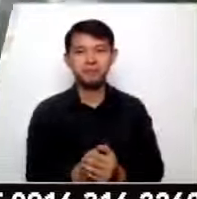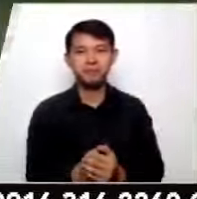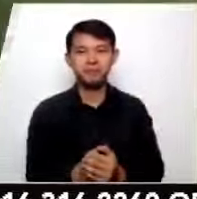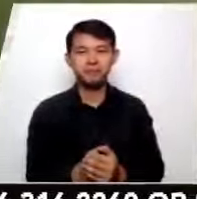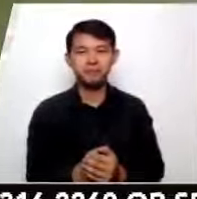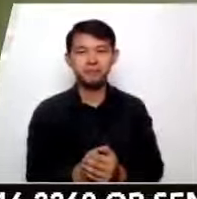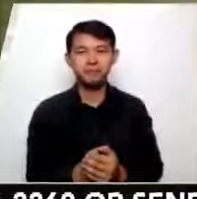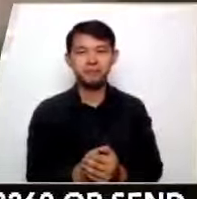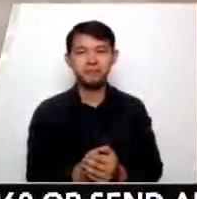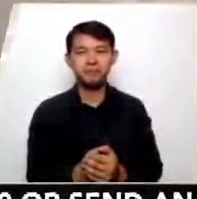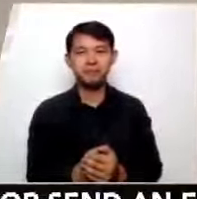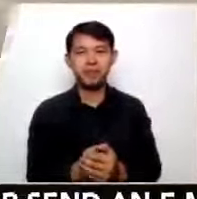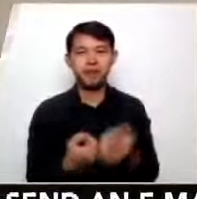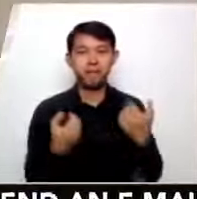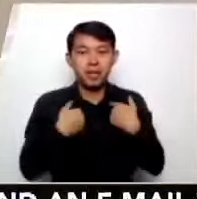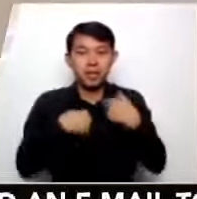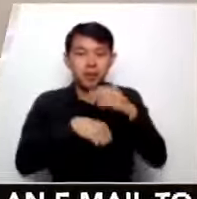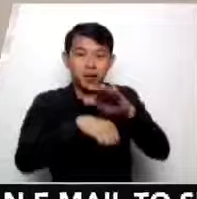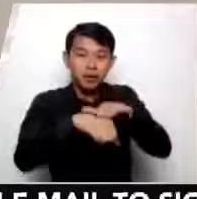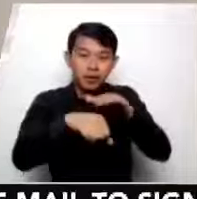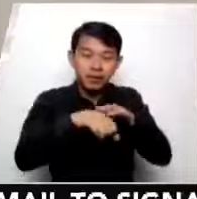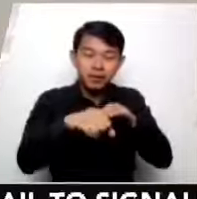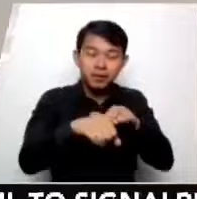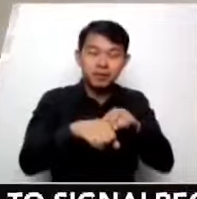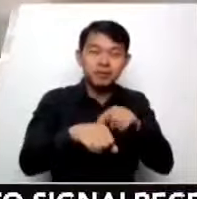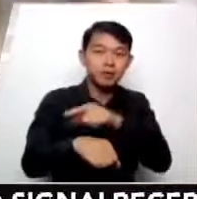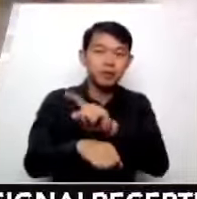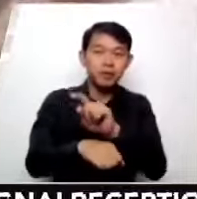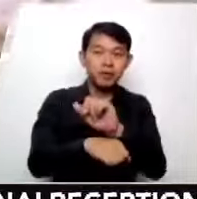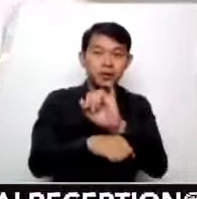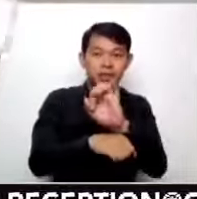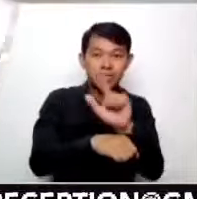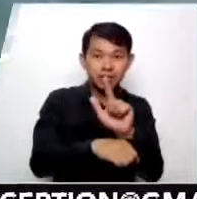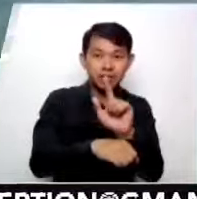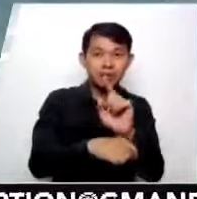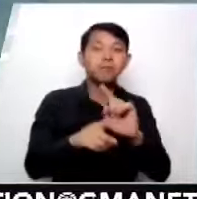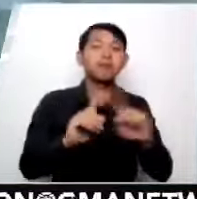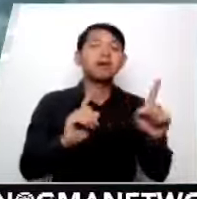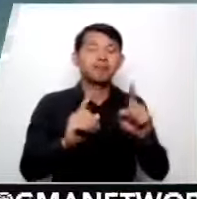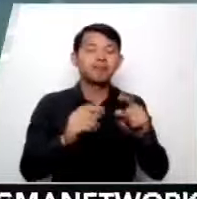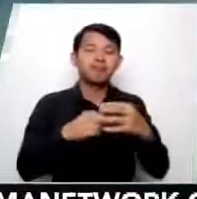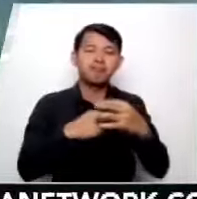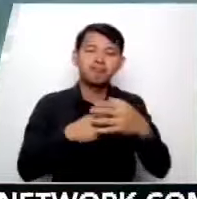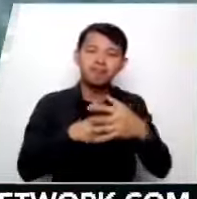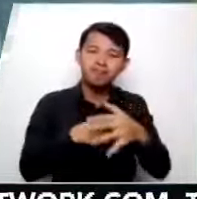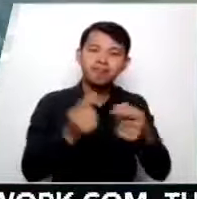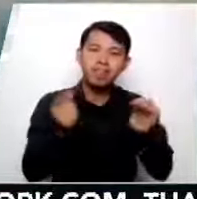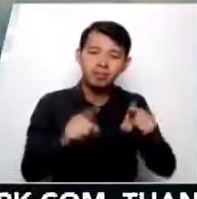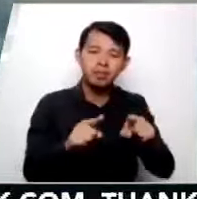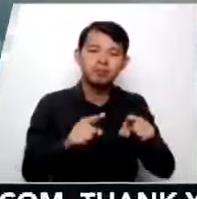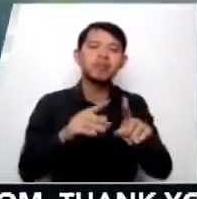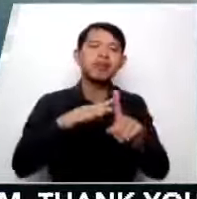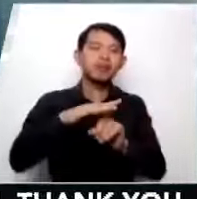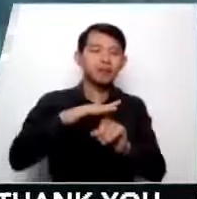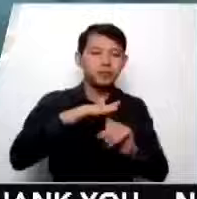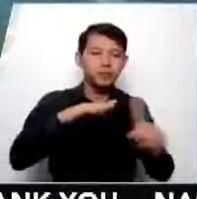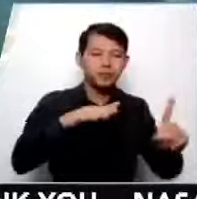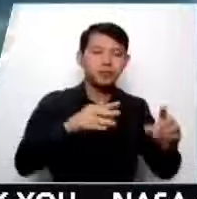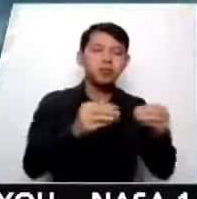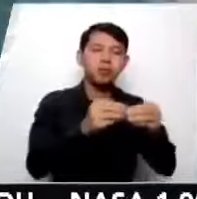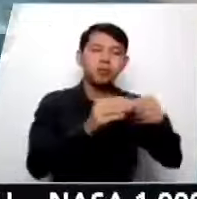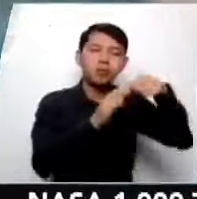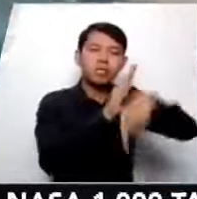May humawak din sa buntot ng dugong. Hindi nagtagal kusang umalis ang dugong at lumangoy sa mas malalim na bahagi ng